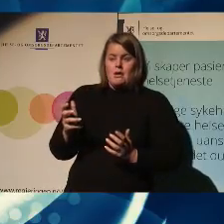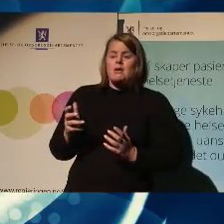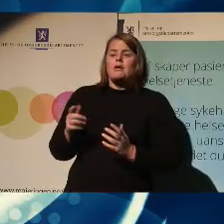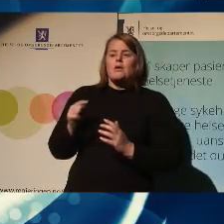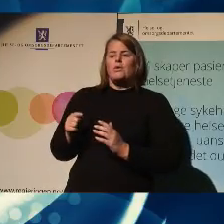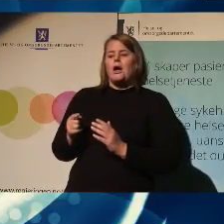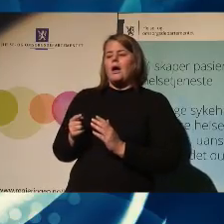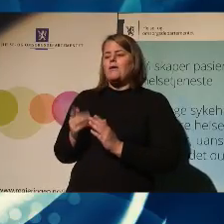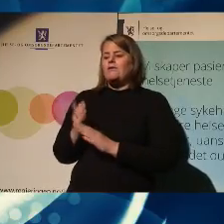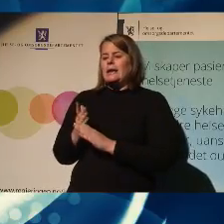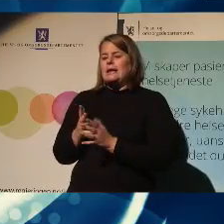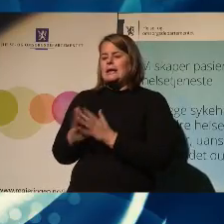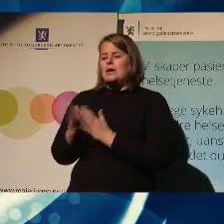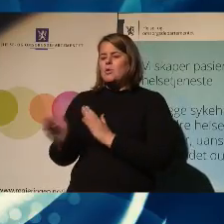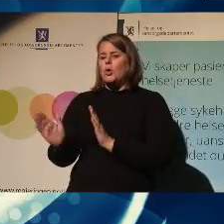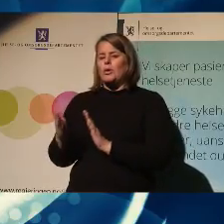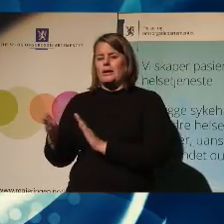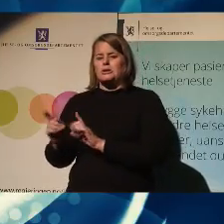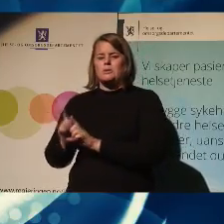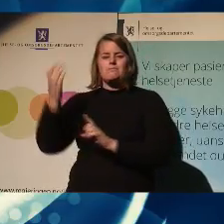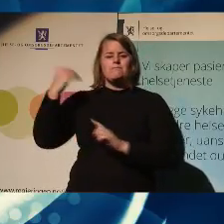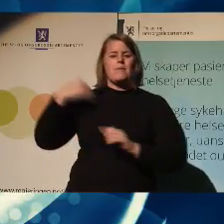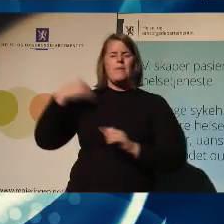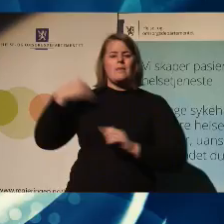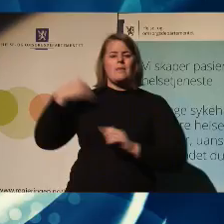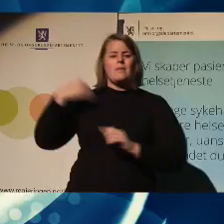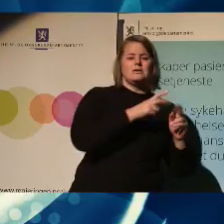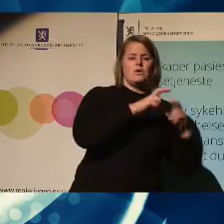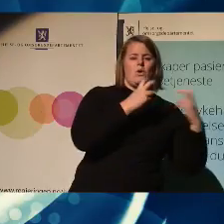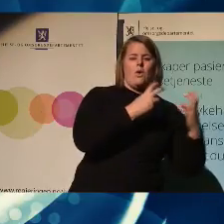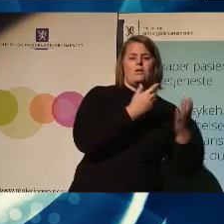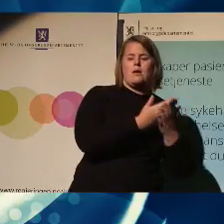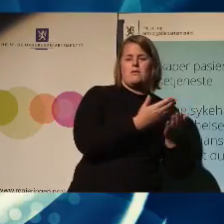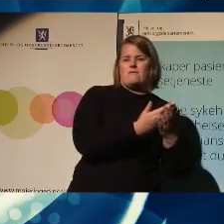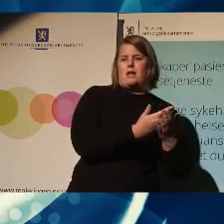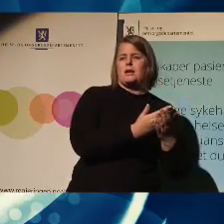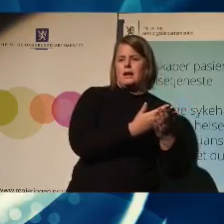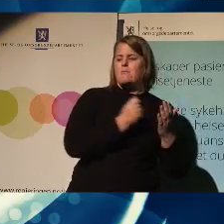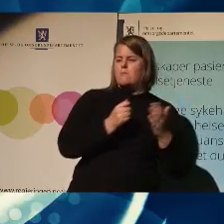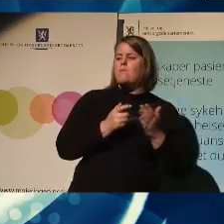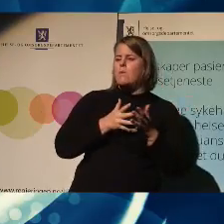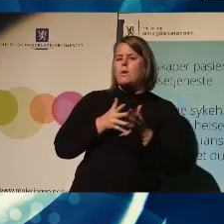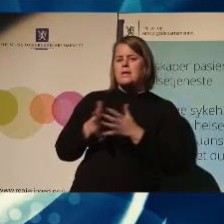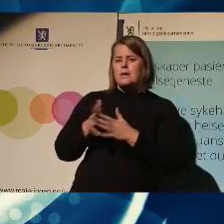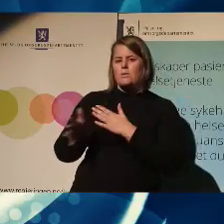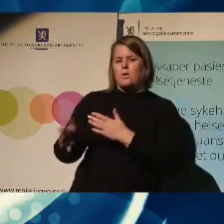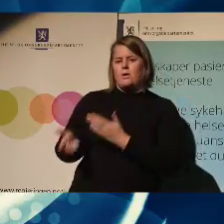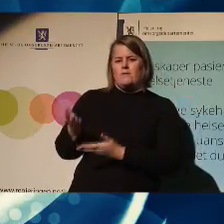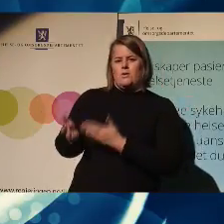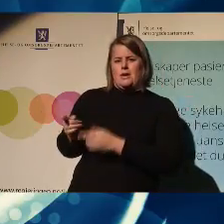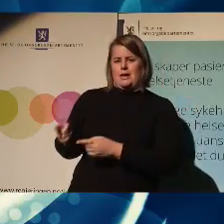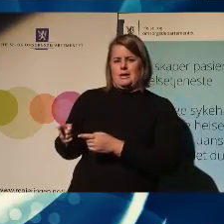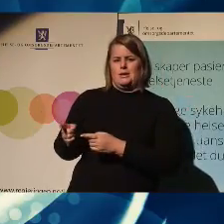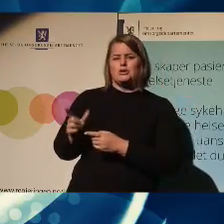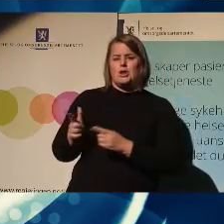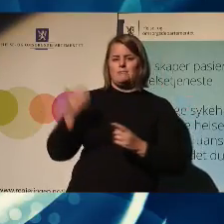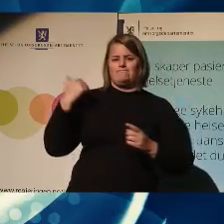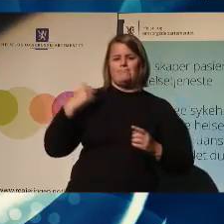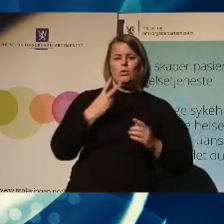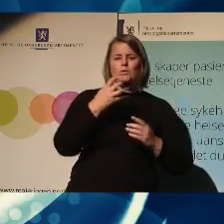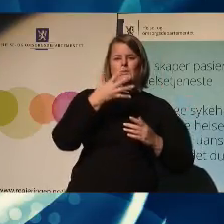sånn som prioriteringsrådet anbefalte at man skulle gjøre etter etter erfaringene med